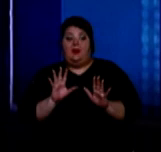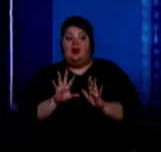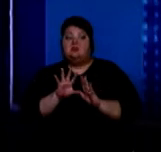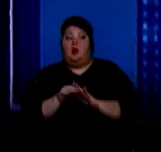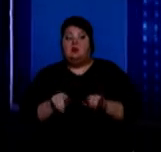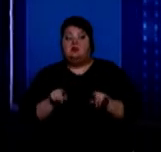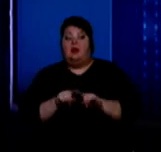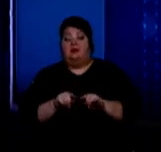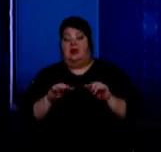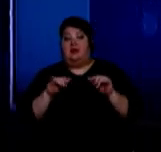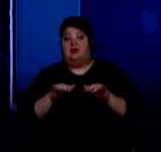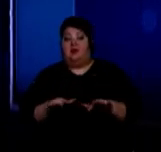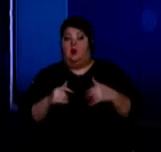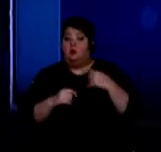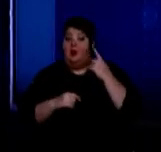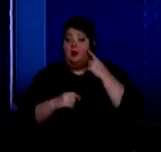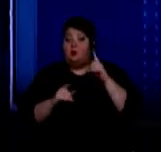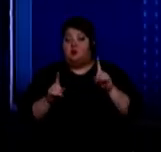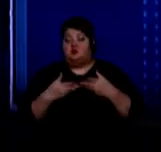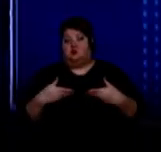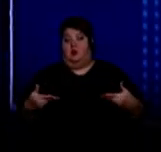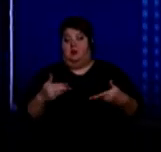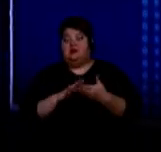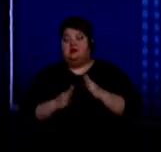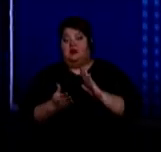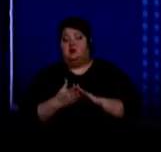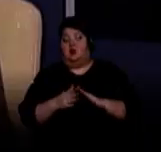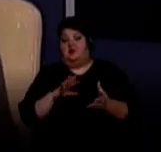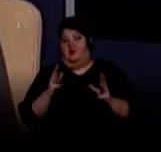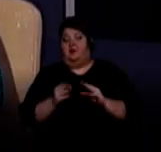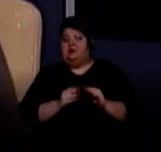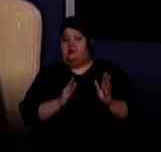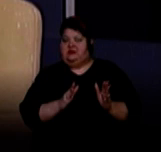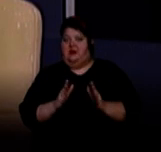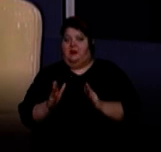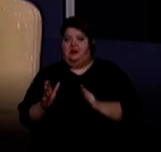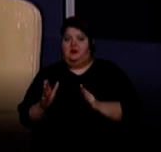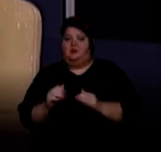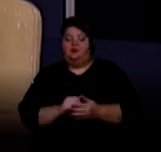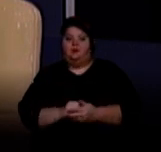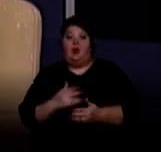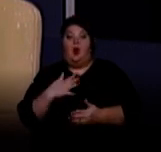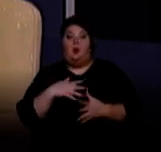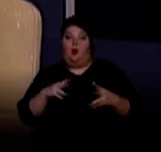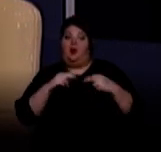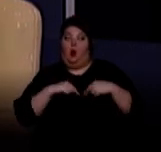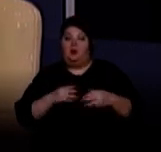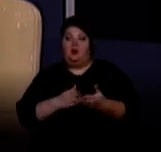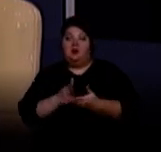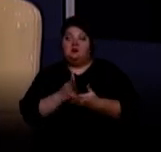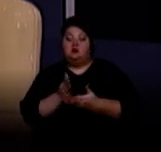запроваджують ці заходи. Я думаю, що у нас ситуація зараз, в принципі, стабільна. Мої колеги зі служби